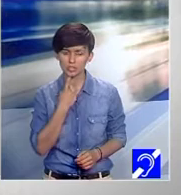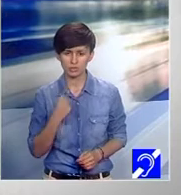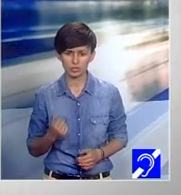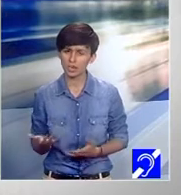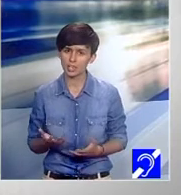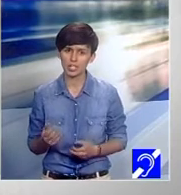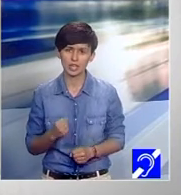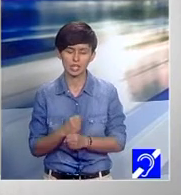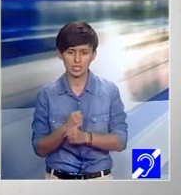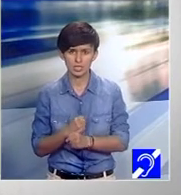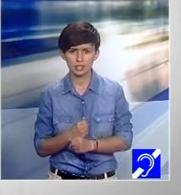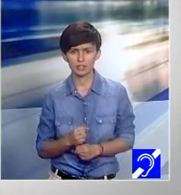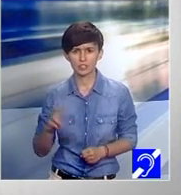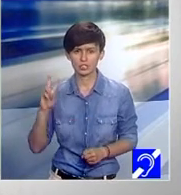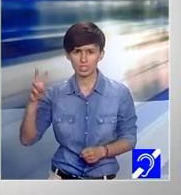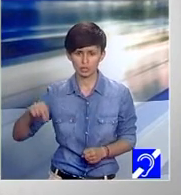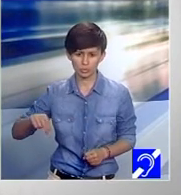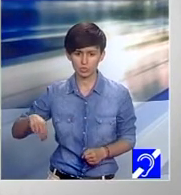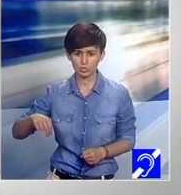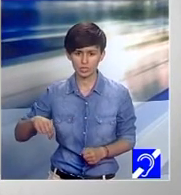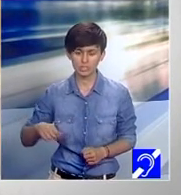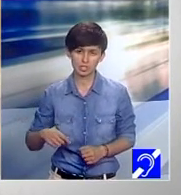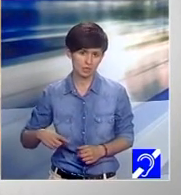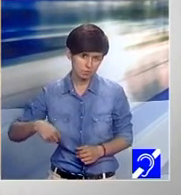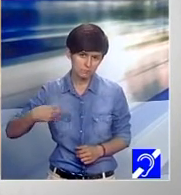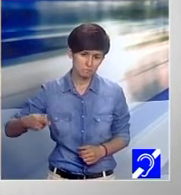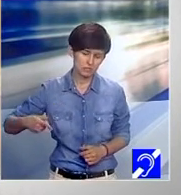Timiș, care efectuează la 2 județe și